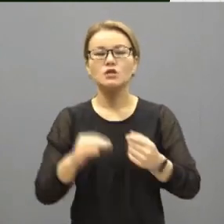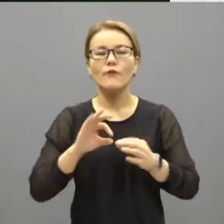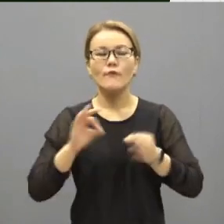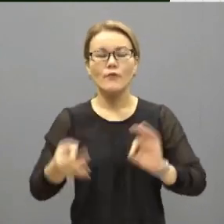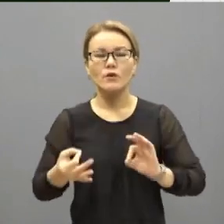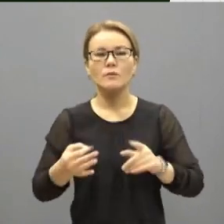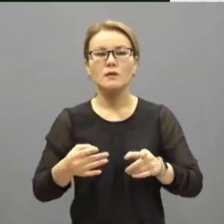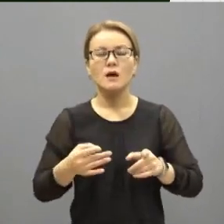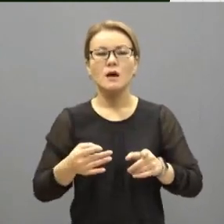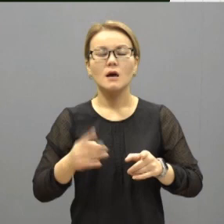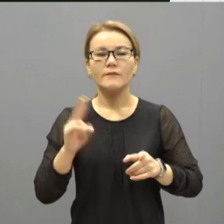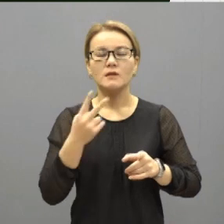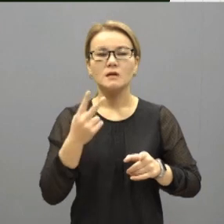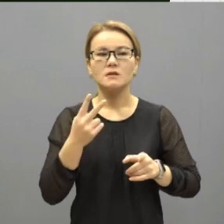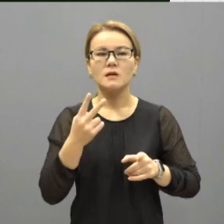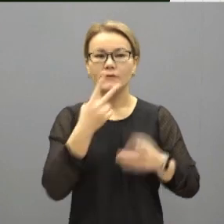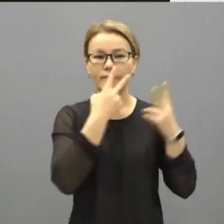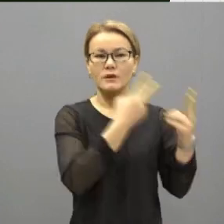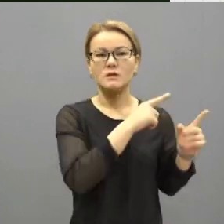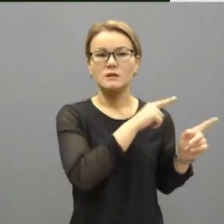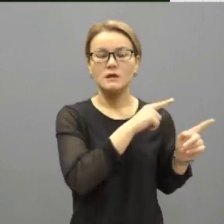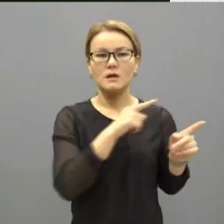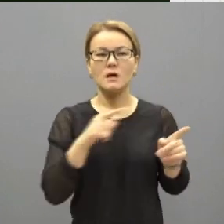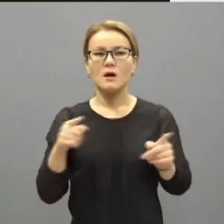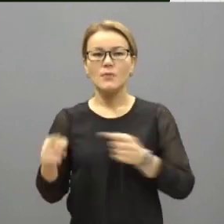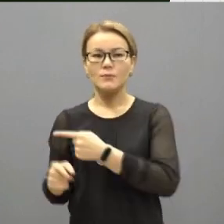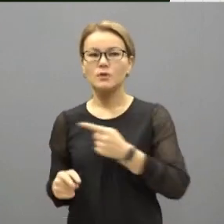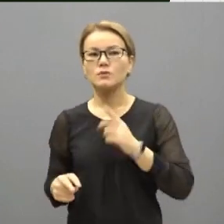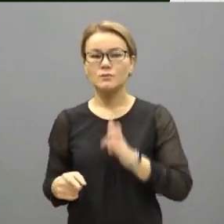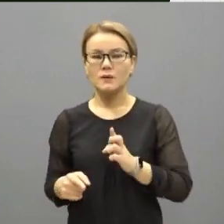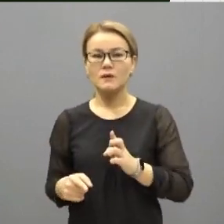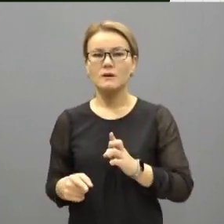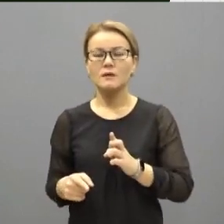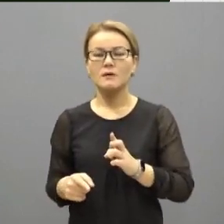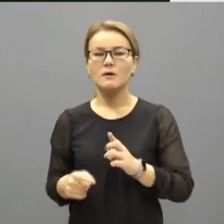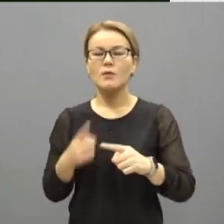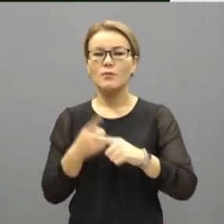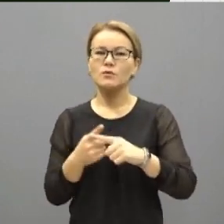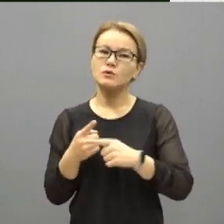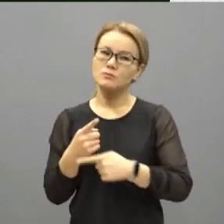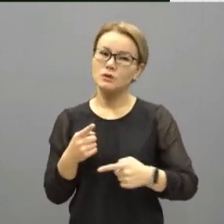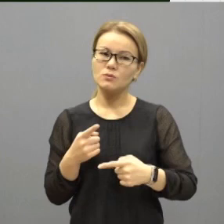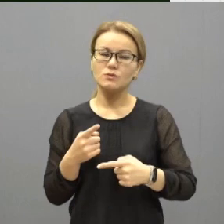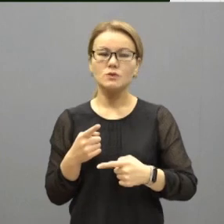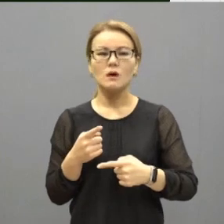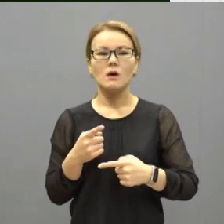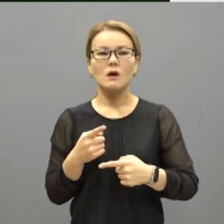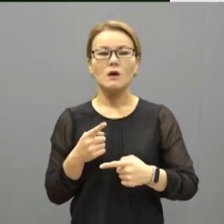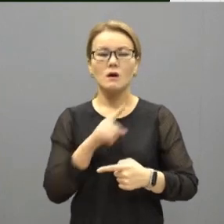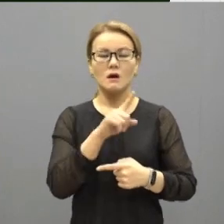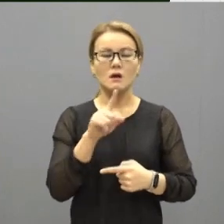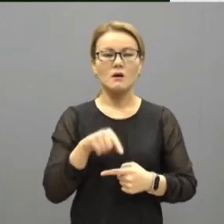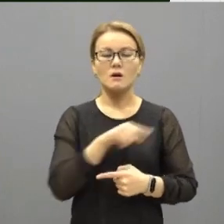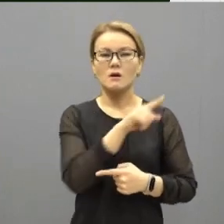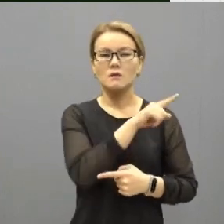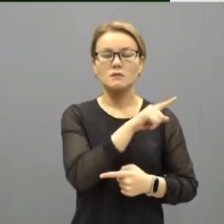корней квадратного уравнения выглядит так. Минус коэффициент b плюс или минус корень квадратный из дискриминанта